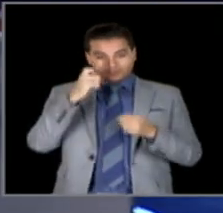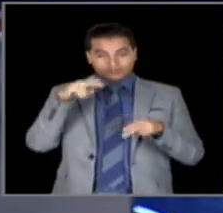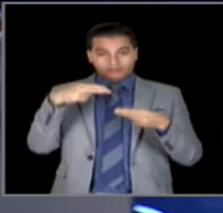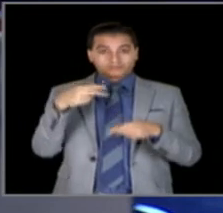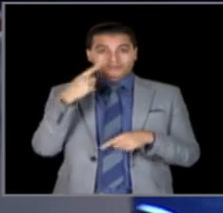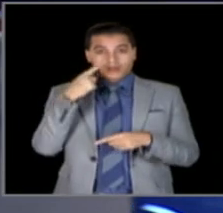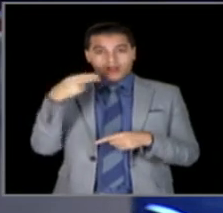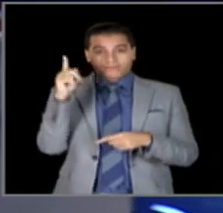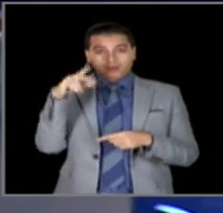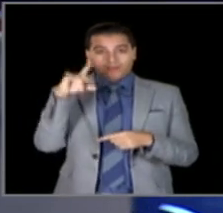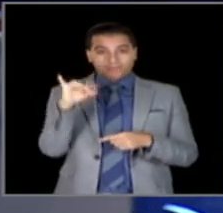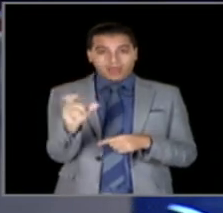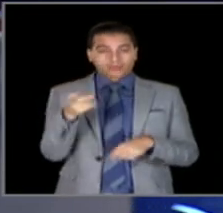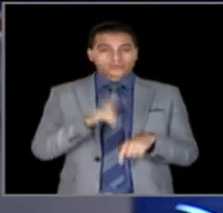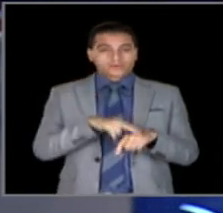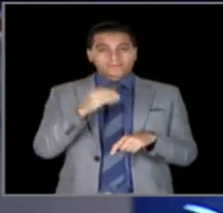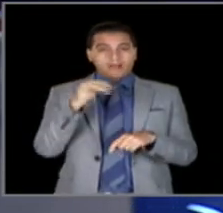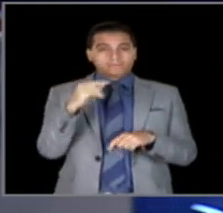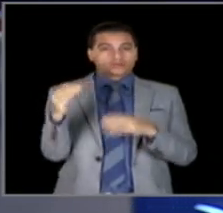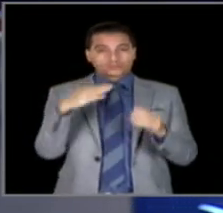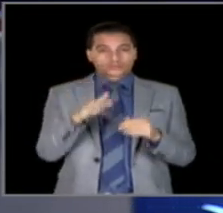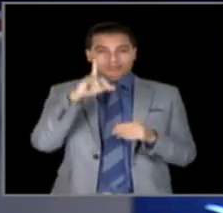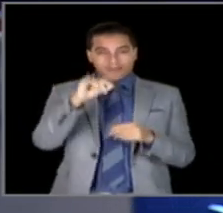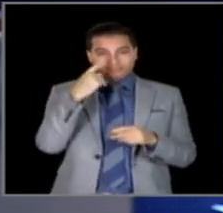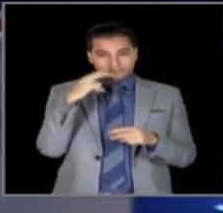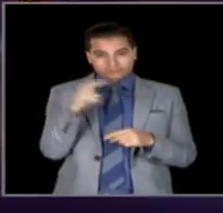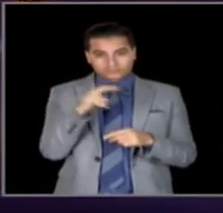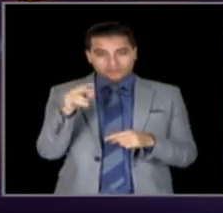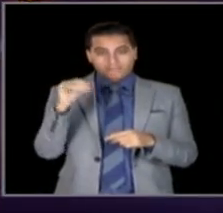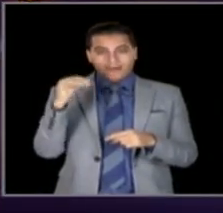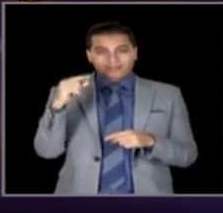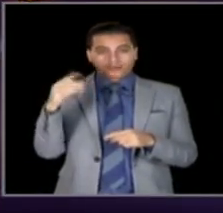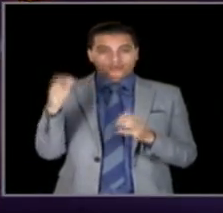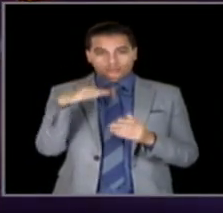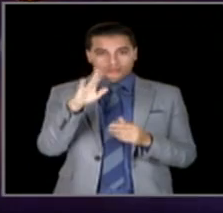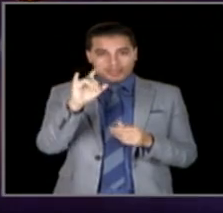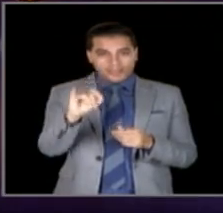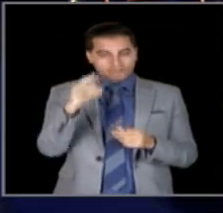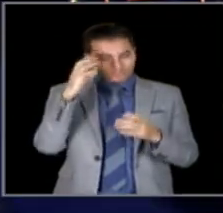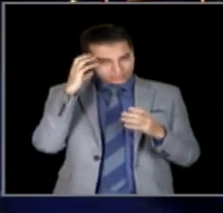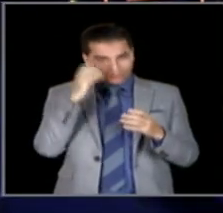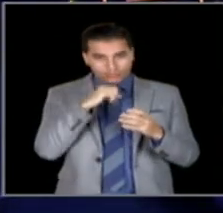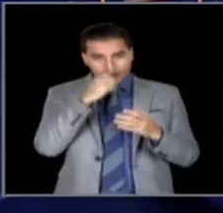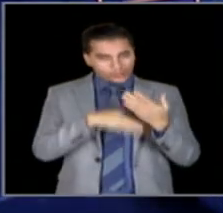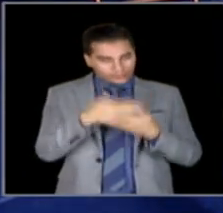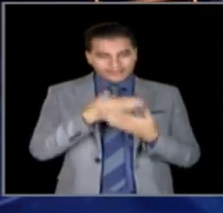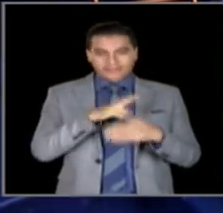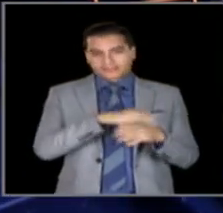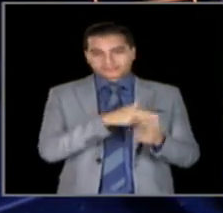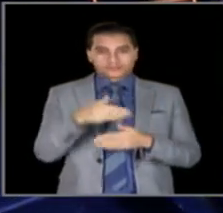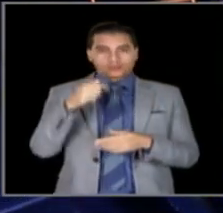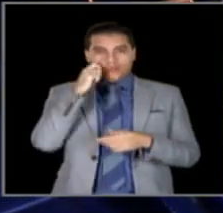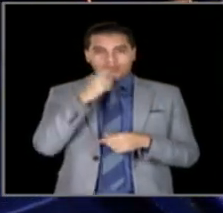عبد الرحمن ومحمد حسام، محمد حسام وعبد الرحمن. محمد حسام هتسمع أغنية ترجع لنا تاني.